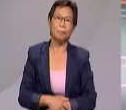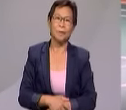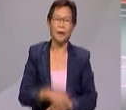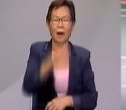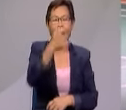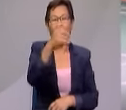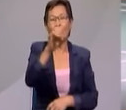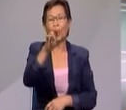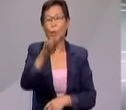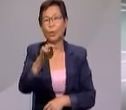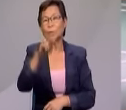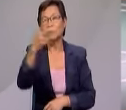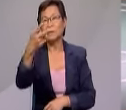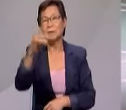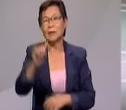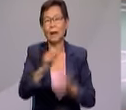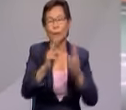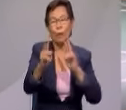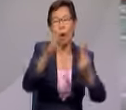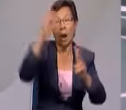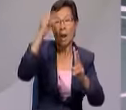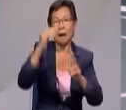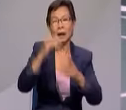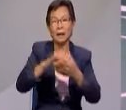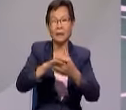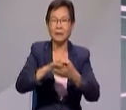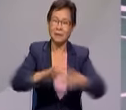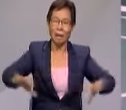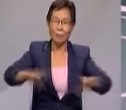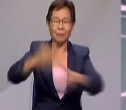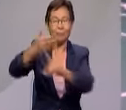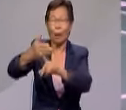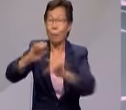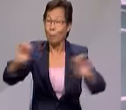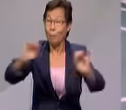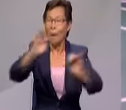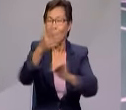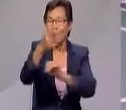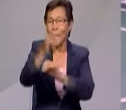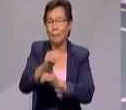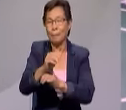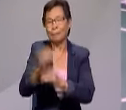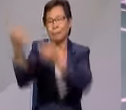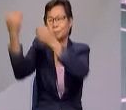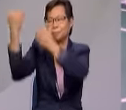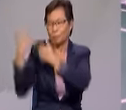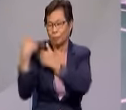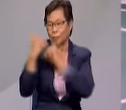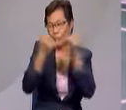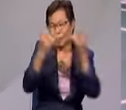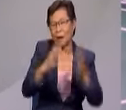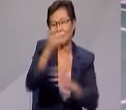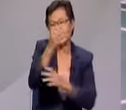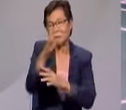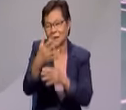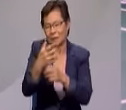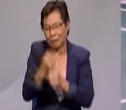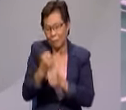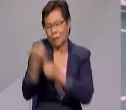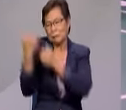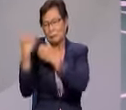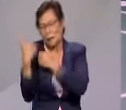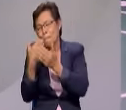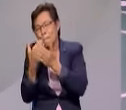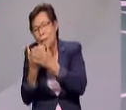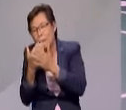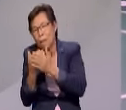Bagi Aaron Chiapula, pemain bergu lelaki yang juga terselamat daripada penyingkiran BAM menganggap tanggungjawab sebagai pemain senior kini dapat digalas dengan